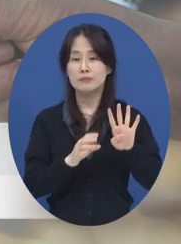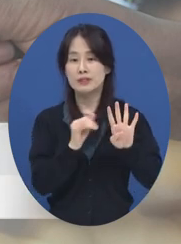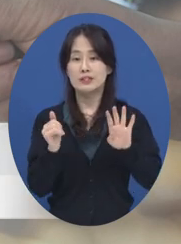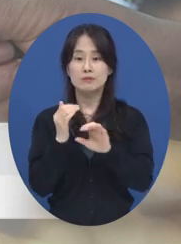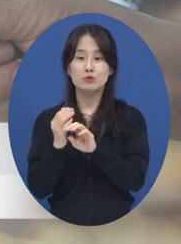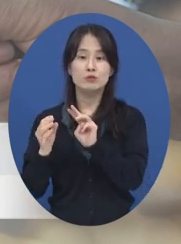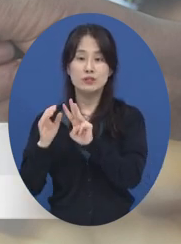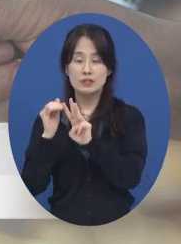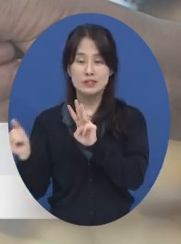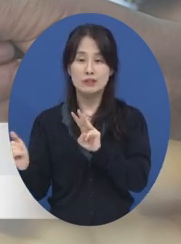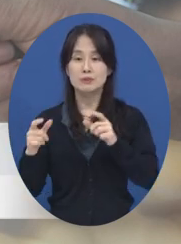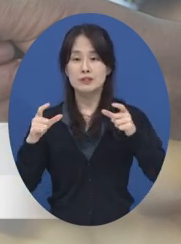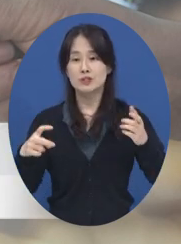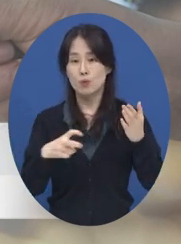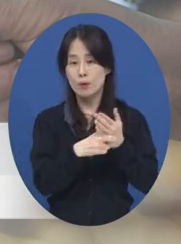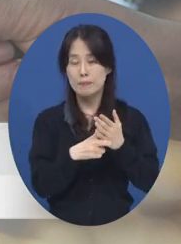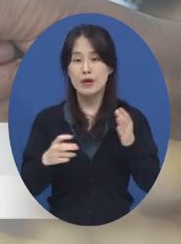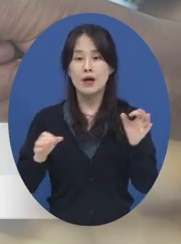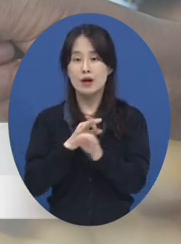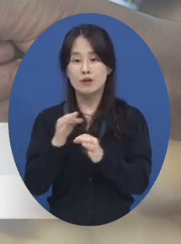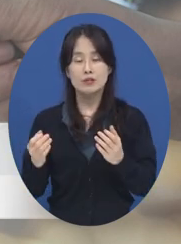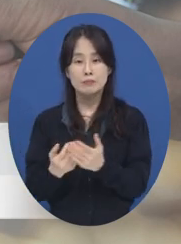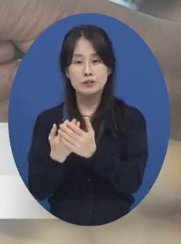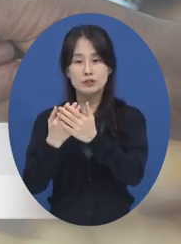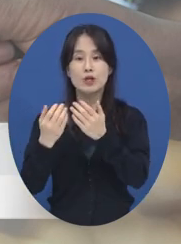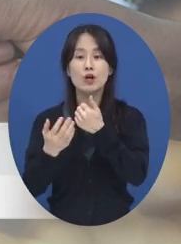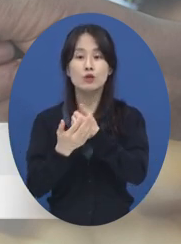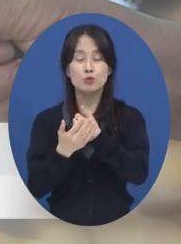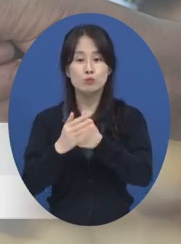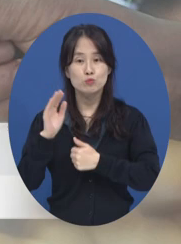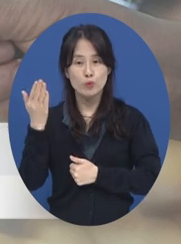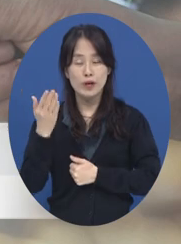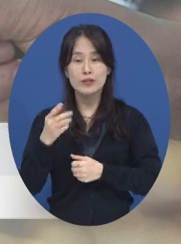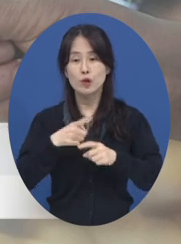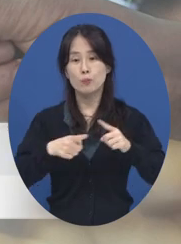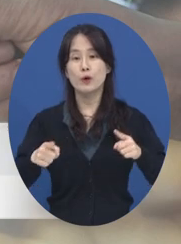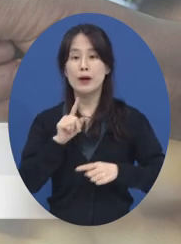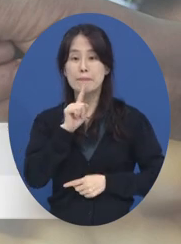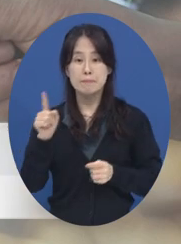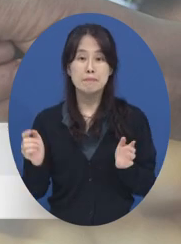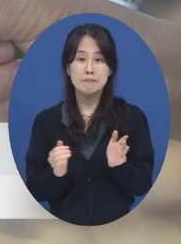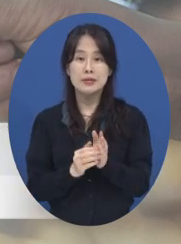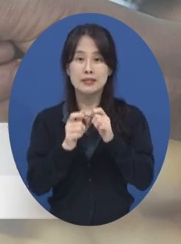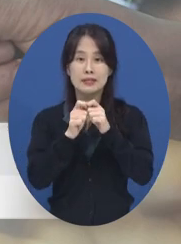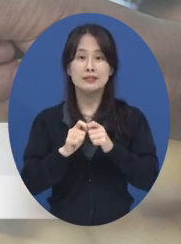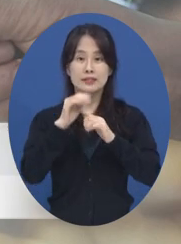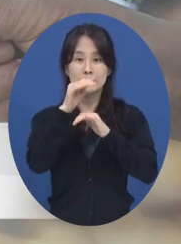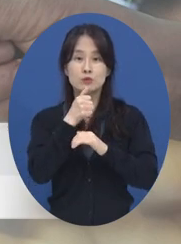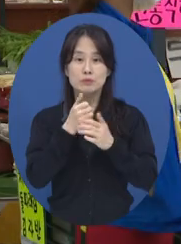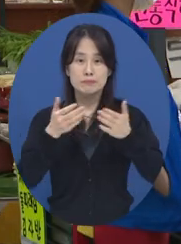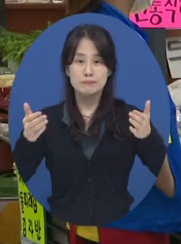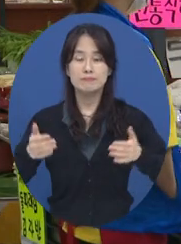경기 지역화폐가 지역경제 활성화에 도움이 된다고 평가했습니다. 자세한 내용을 보도합니다.